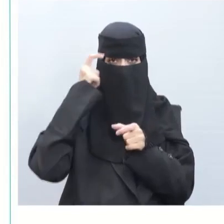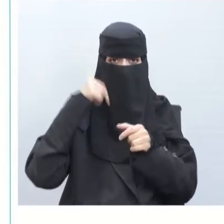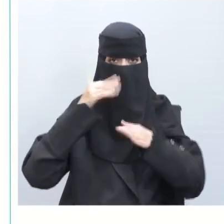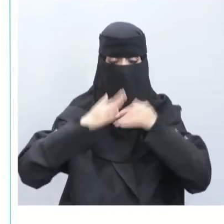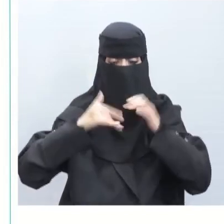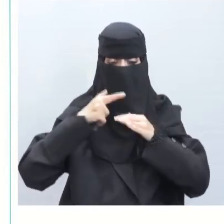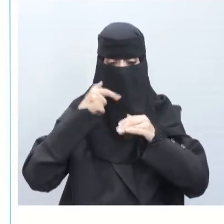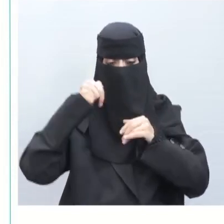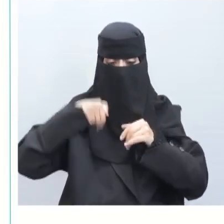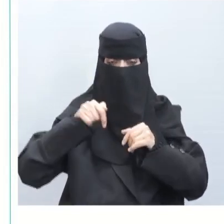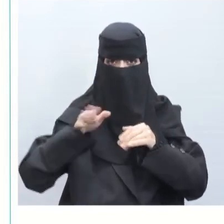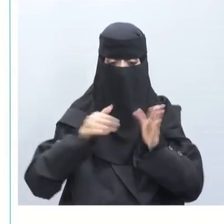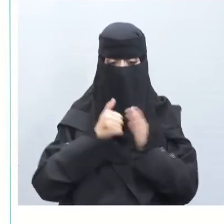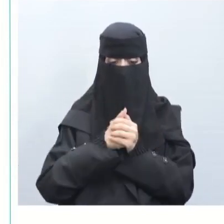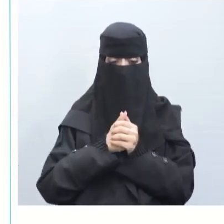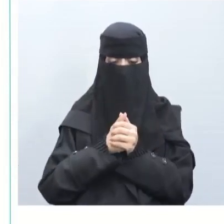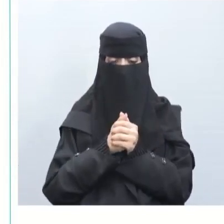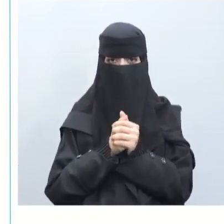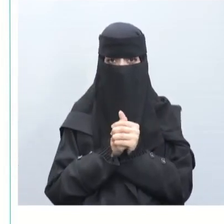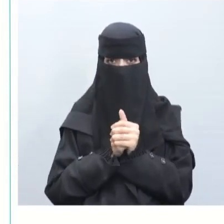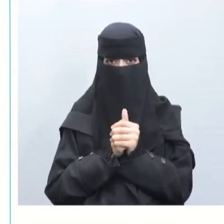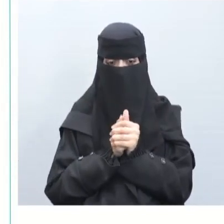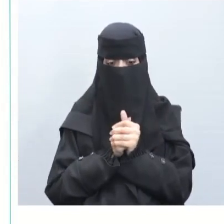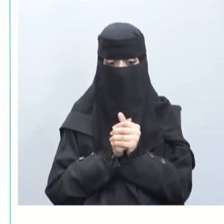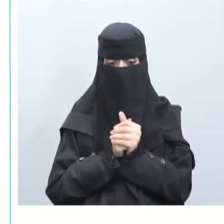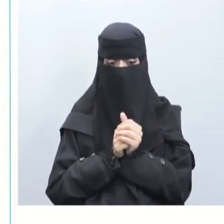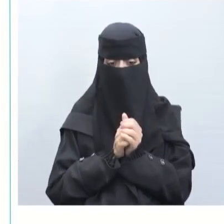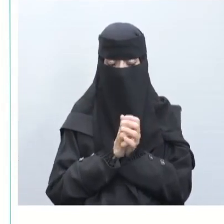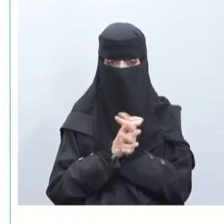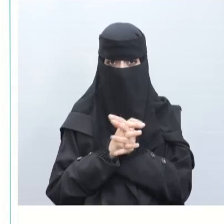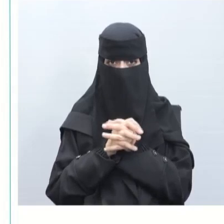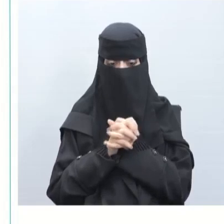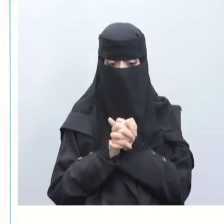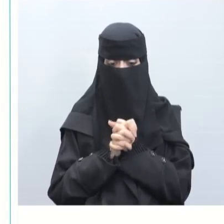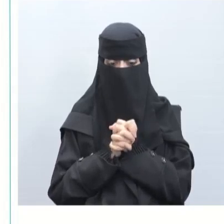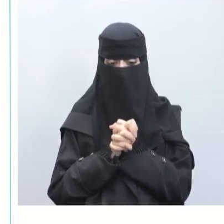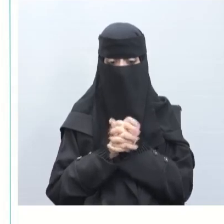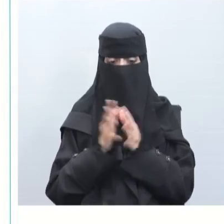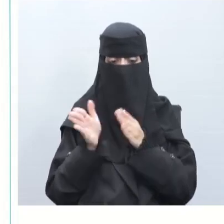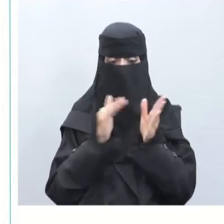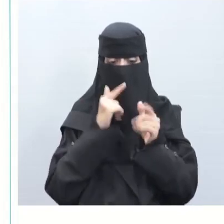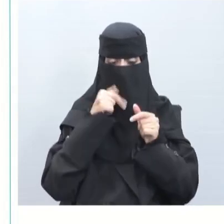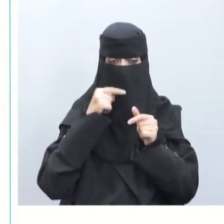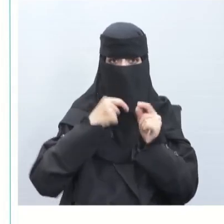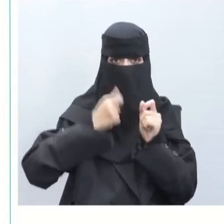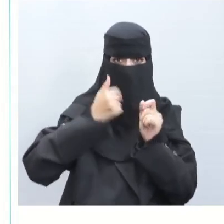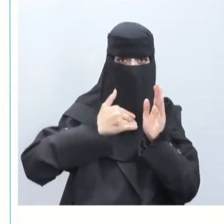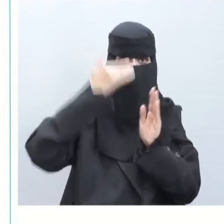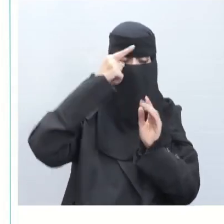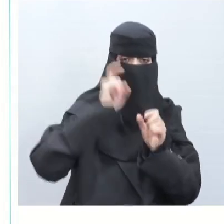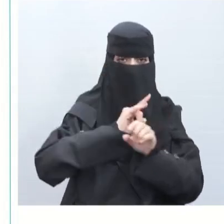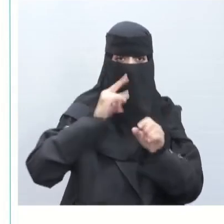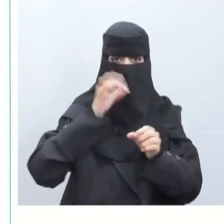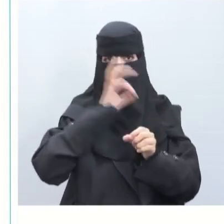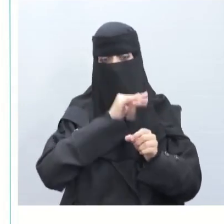هدفنا من الفعاليه لماذا تم اطلاقها مستوى الخطر اذا نقيس الخطر المتوقع مثلا ارتفاع التكاليف عدم وصول